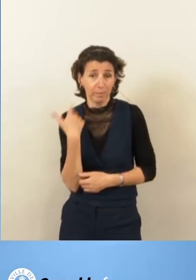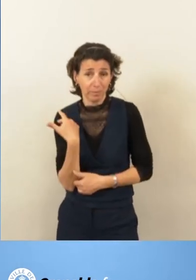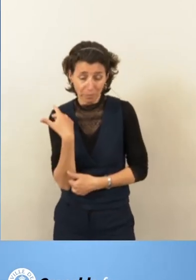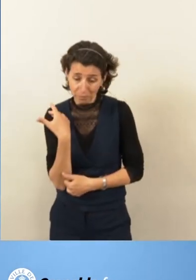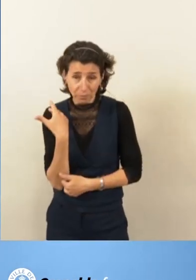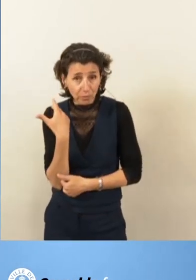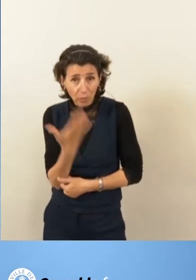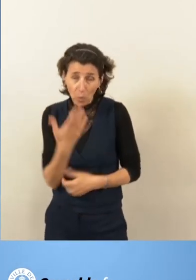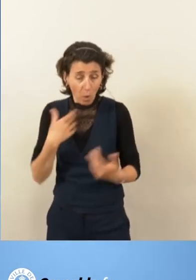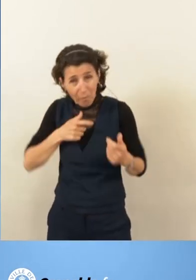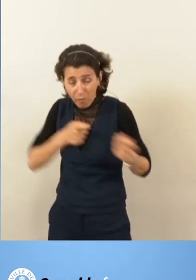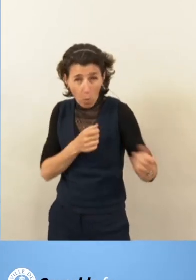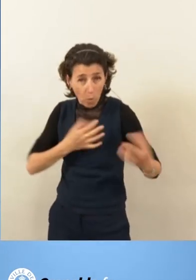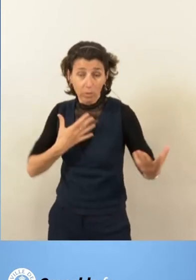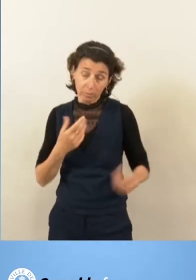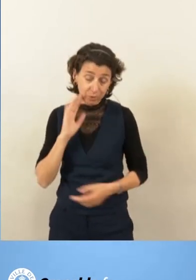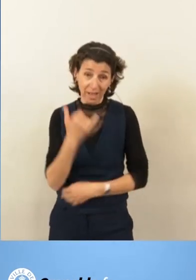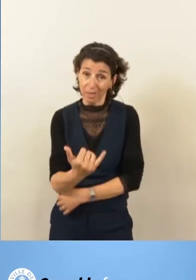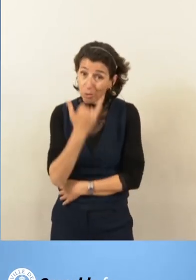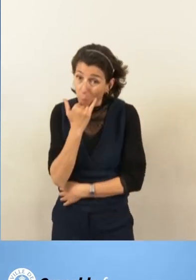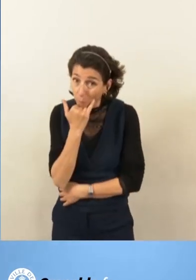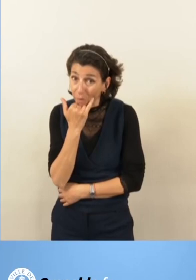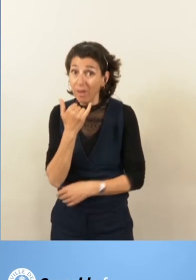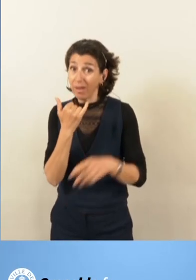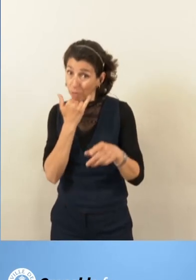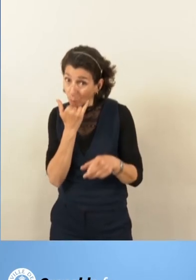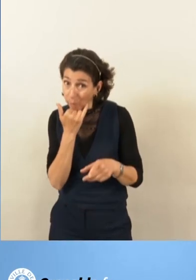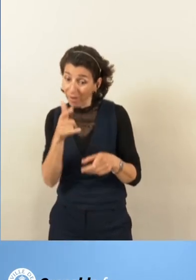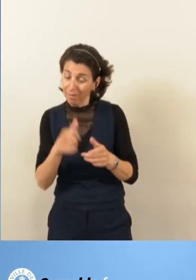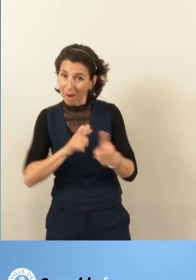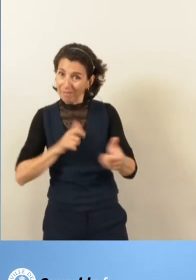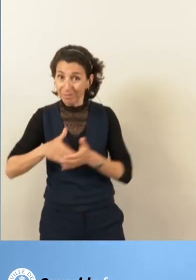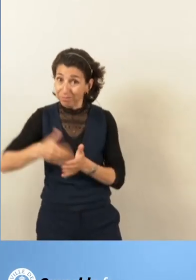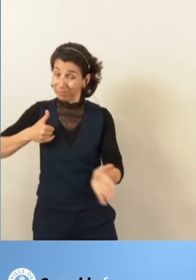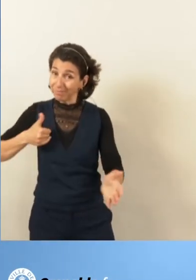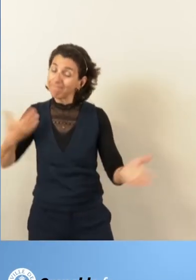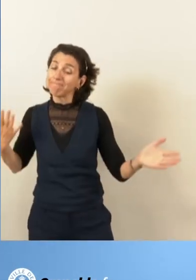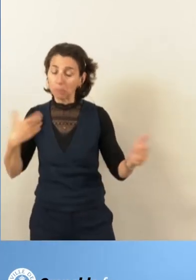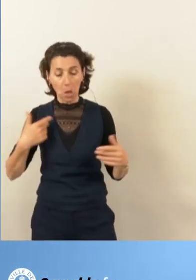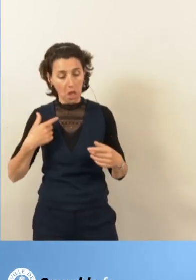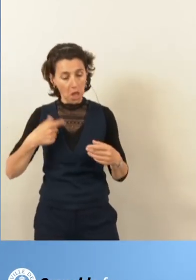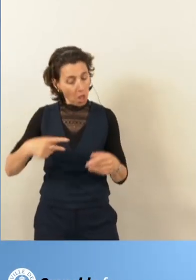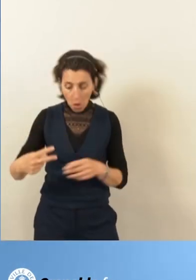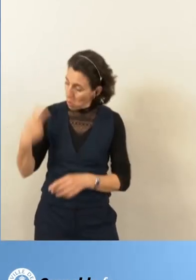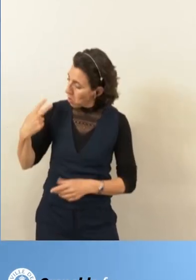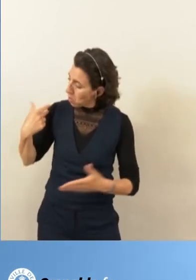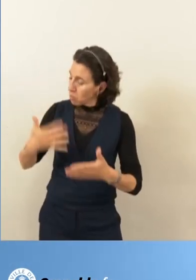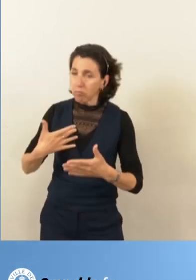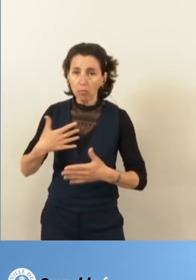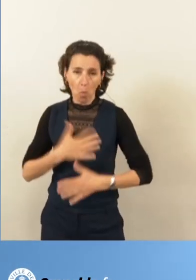sur ce point fondamental que vous m'avez exclu et avec du recul j'en tire une secte une satisfaction mesurée